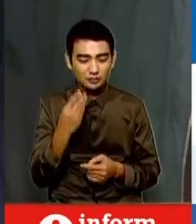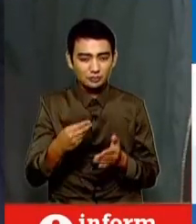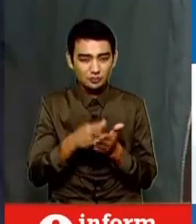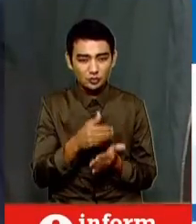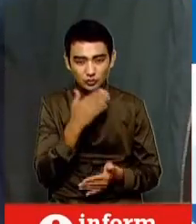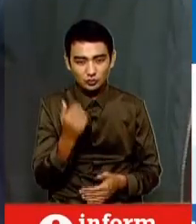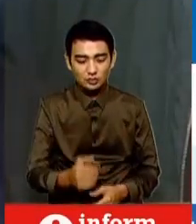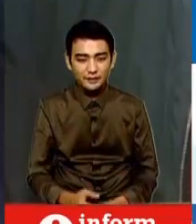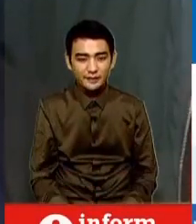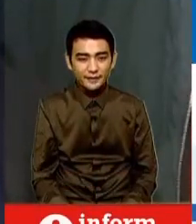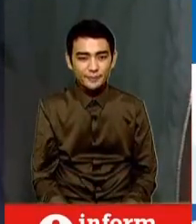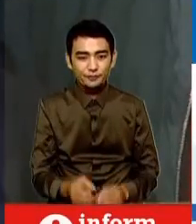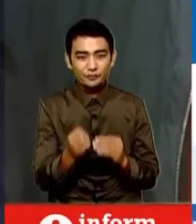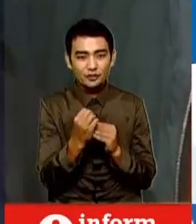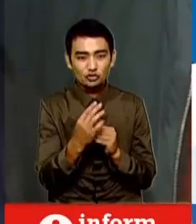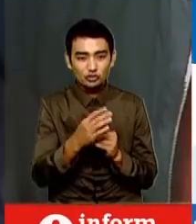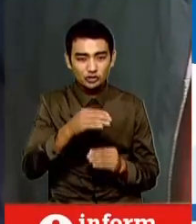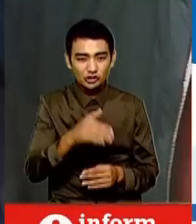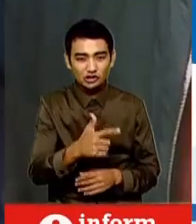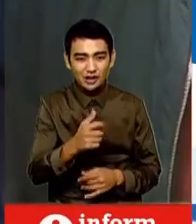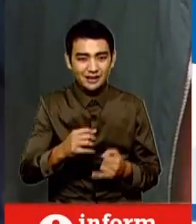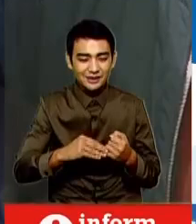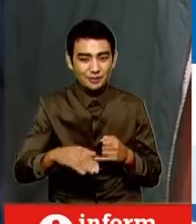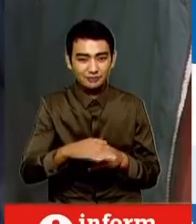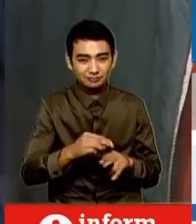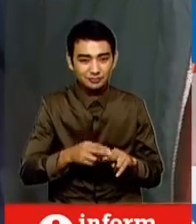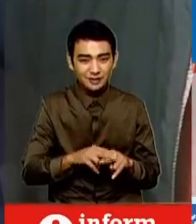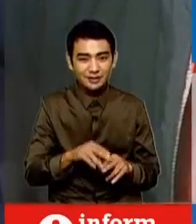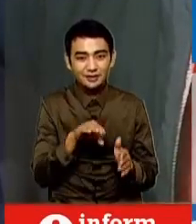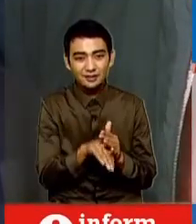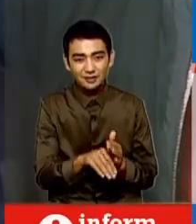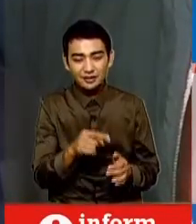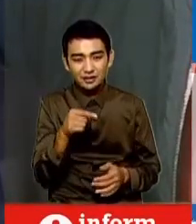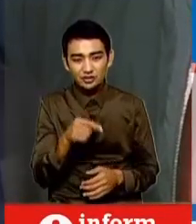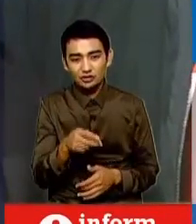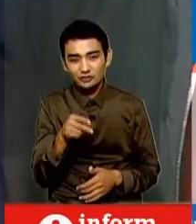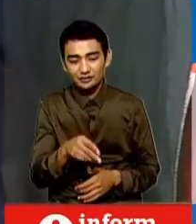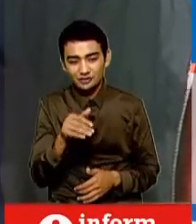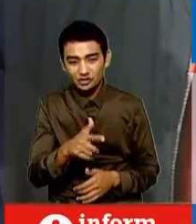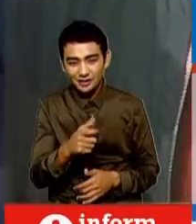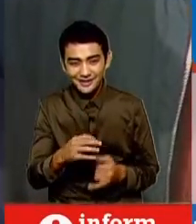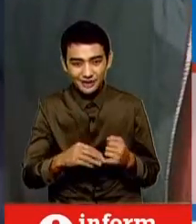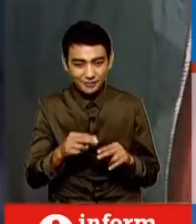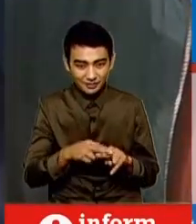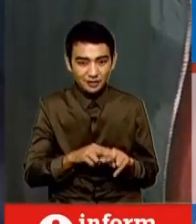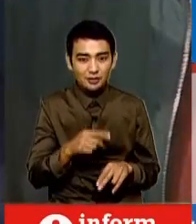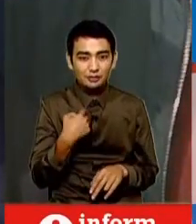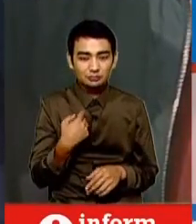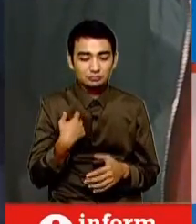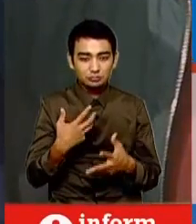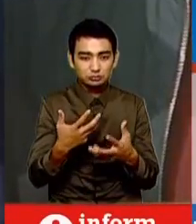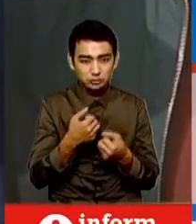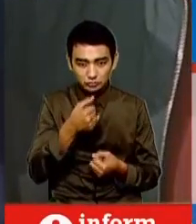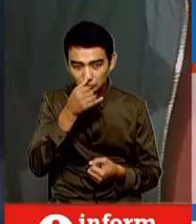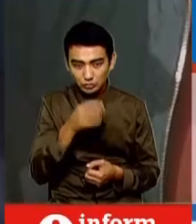баратынды. Құрдық 14 мың гектар. Başnamız var, sonun üstünde 2000 hektar rüsepke, sonun özü bir almayım deyip otur,